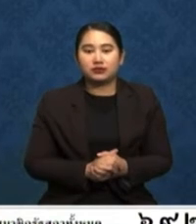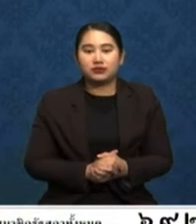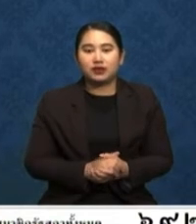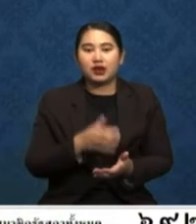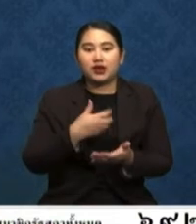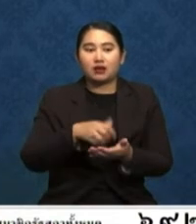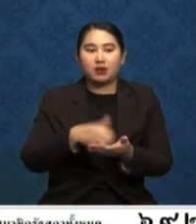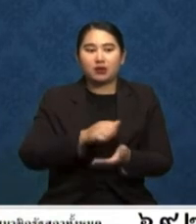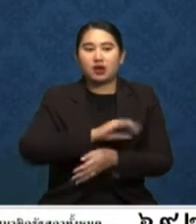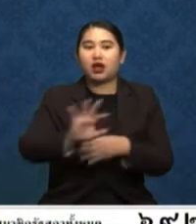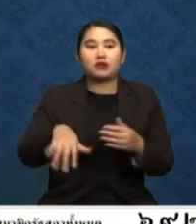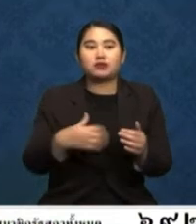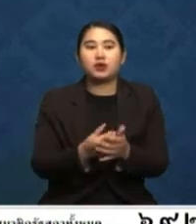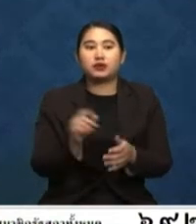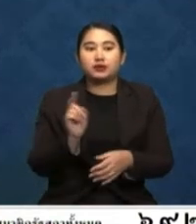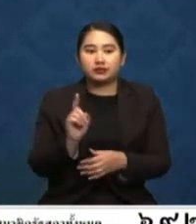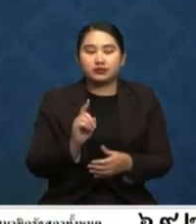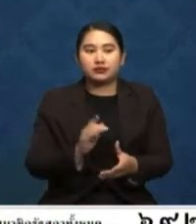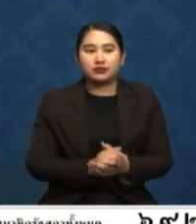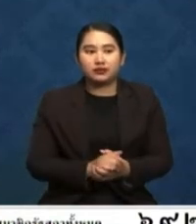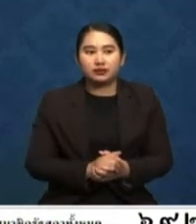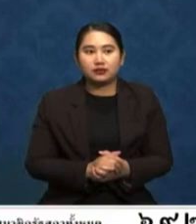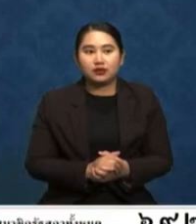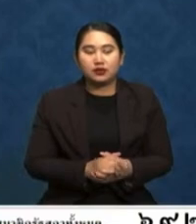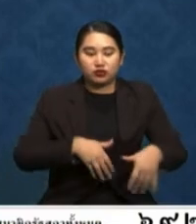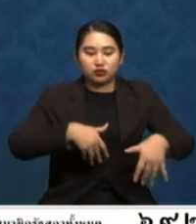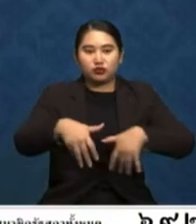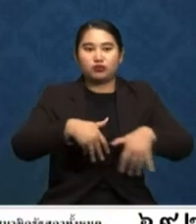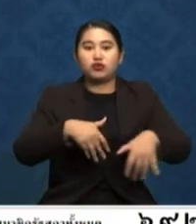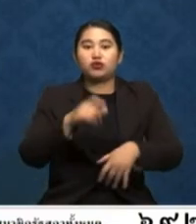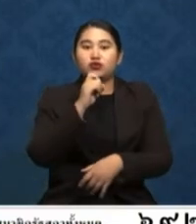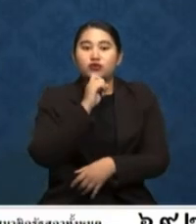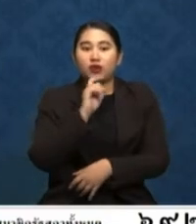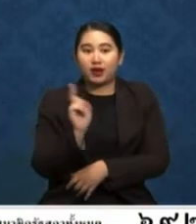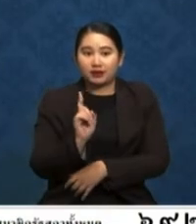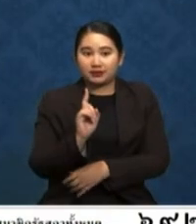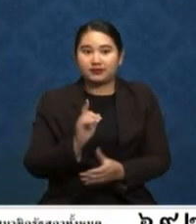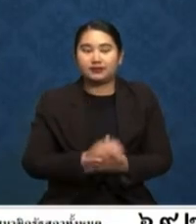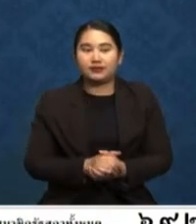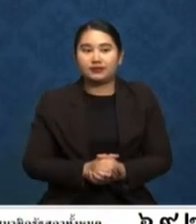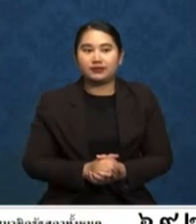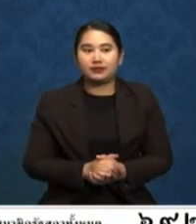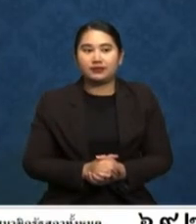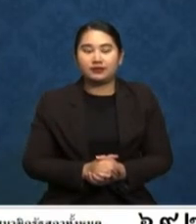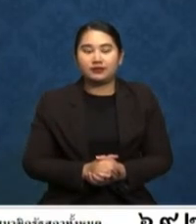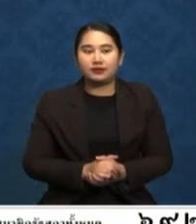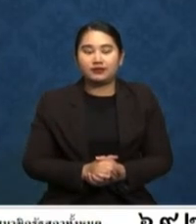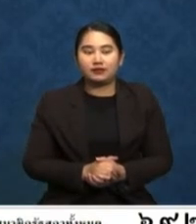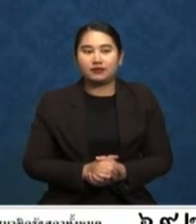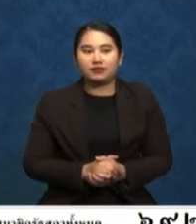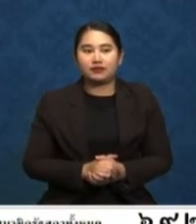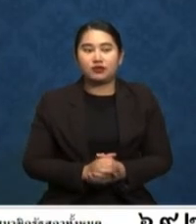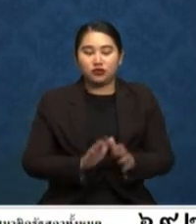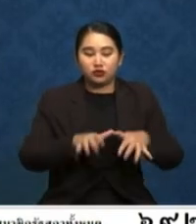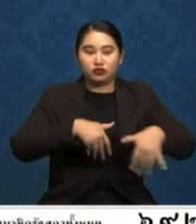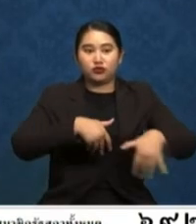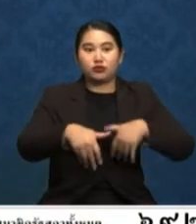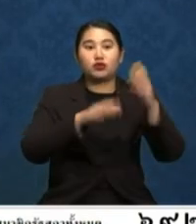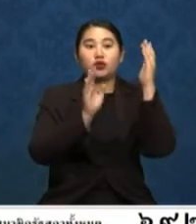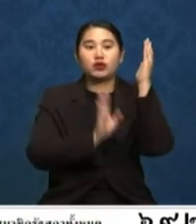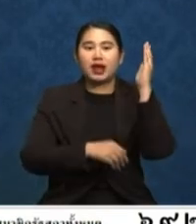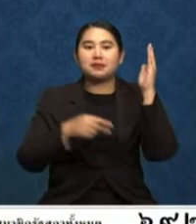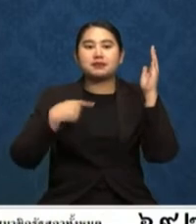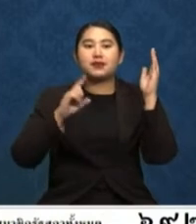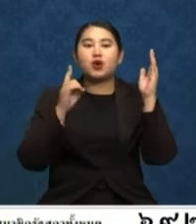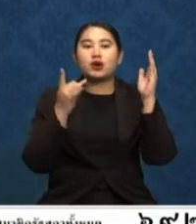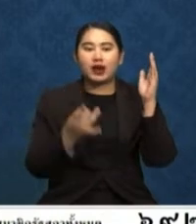ดิฉันพูดมานี้เนี่ยประชาชนอยู่ตรงไหนในแผนพัฒนานี้คะพี่น้องประชาชนคนใต้จะได้อะไรจาก